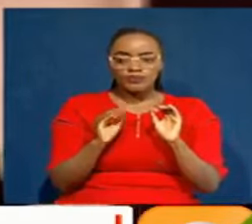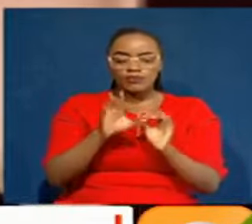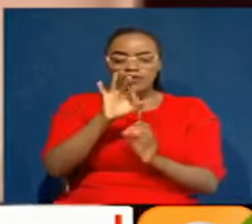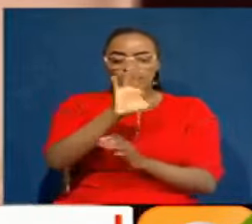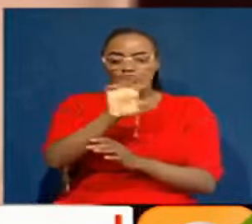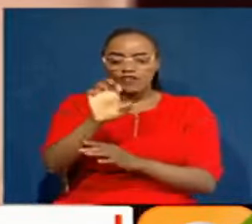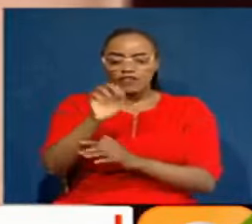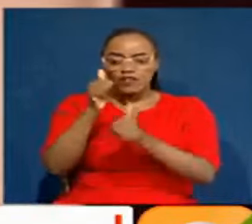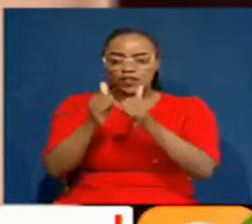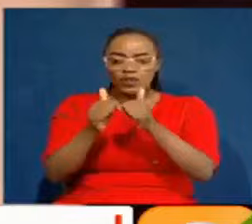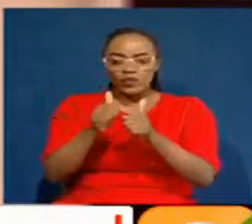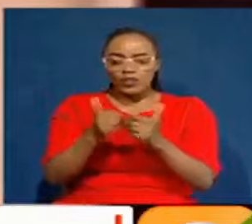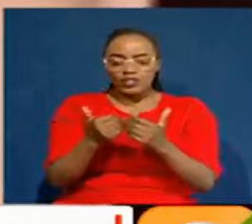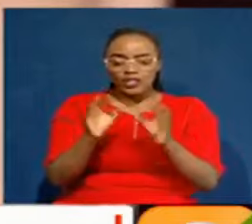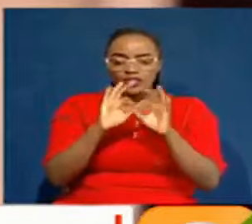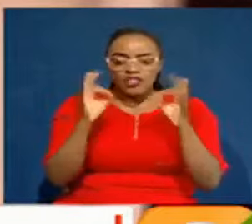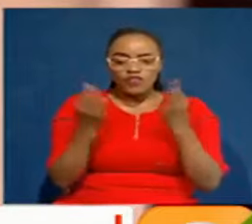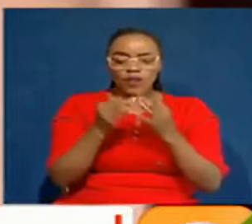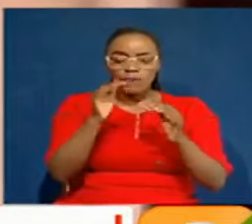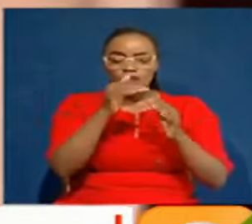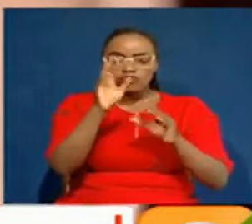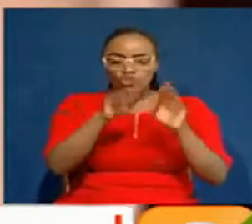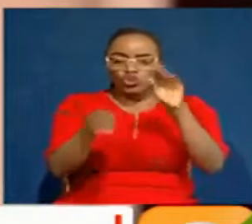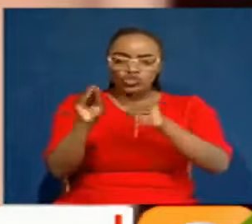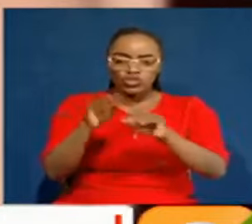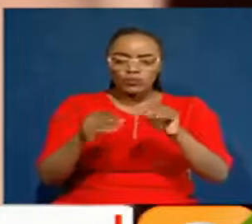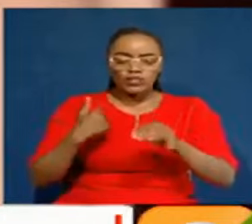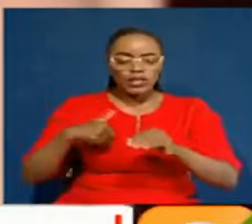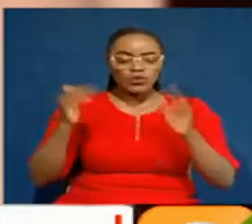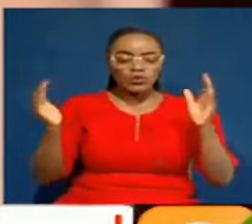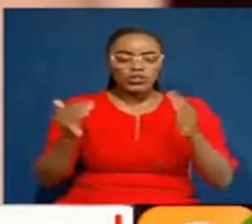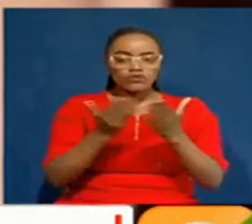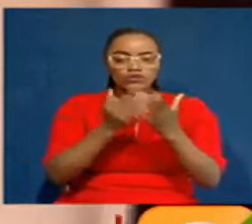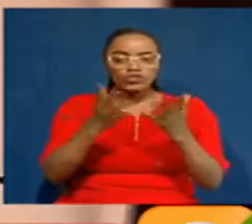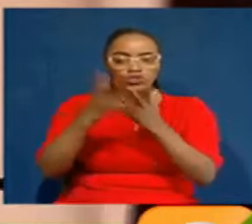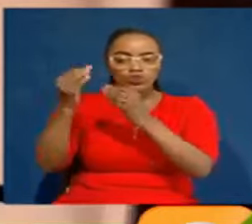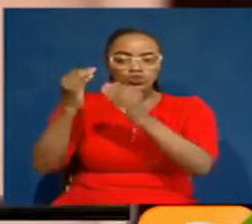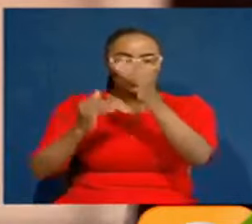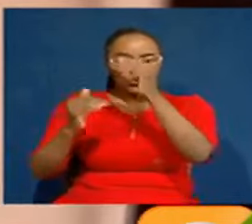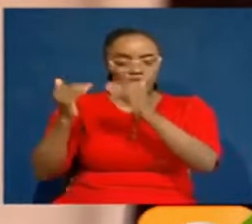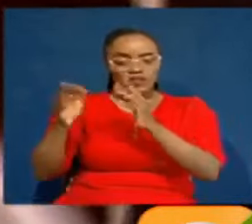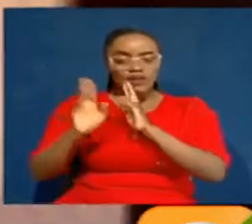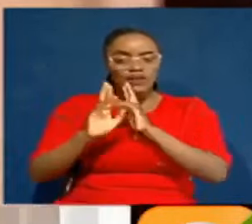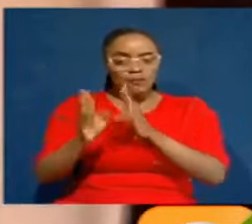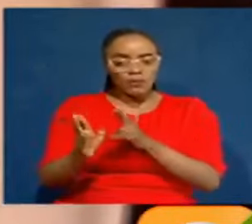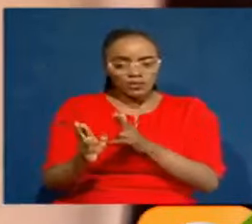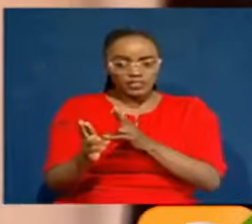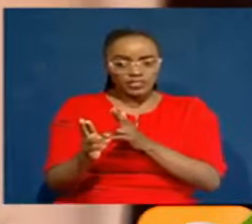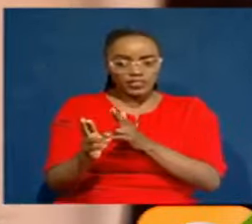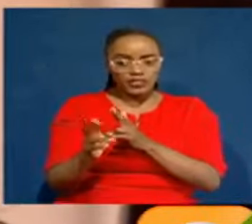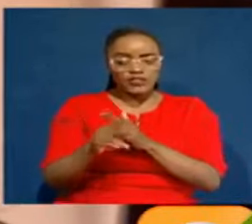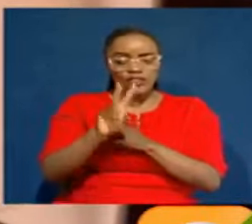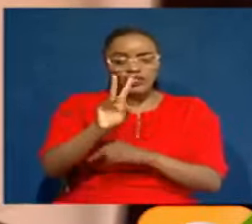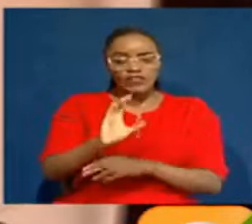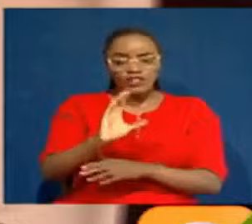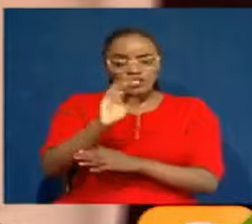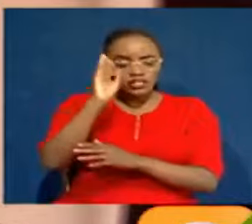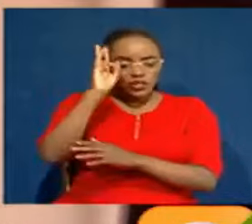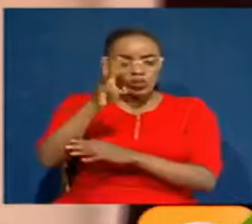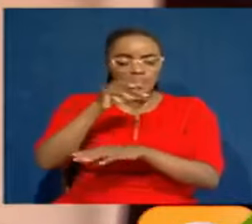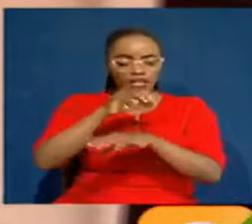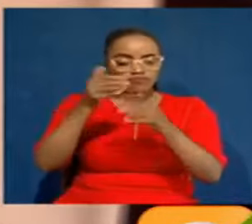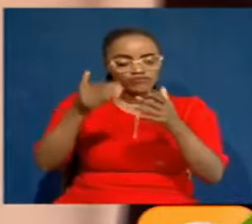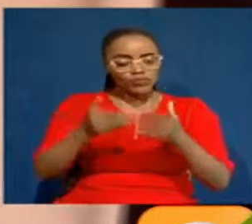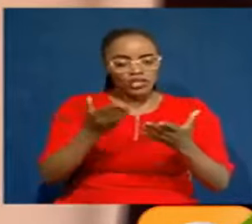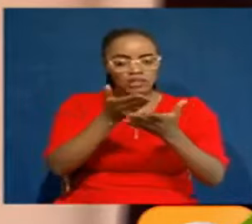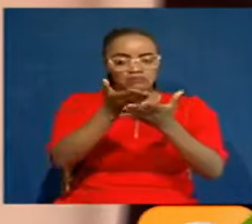fees that their households will contribute is, we encourage you to go to the university to report. The vice chancellors will receive